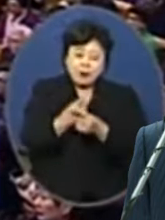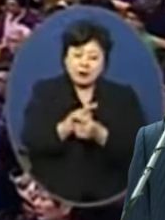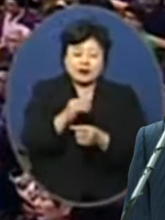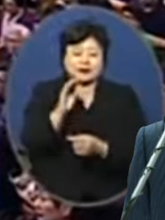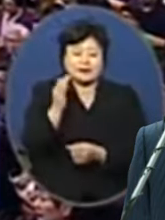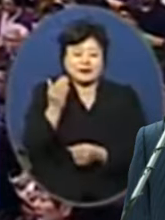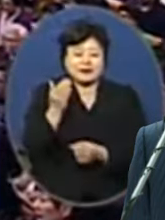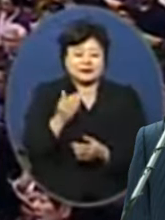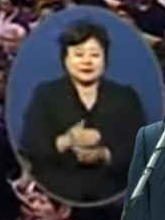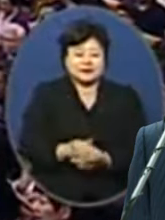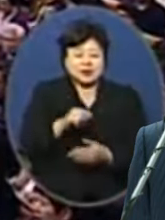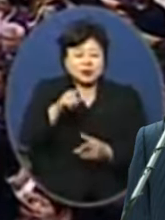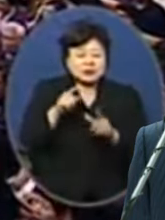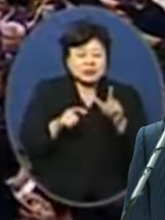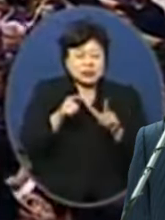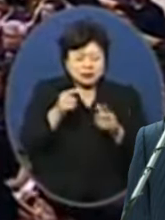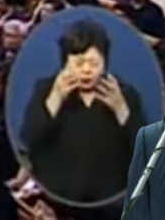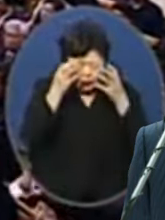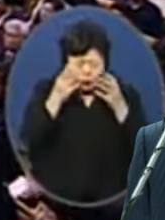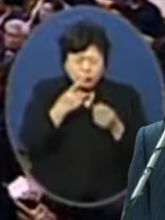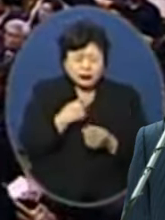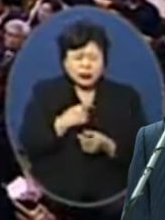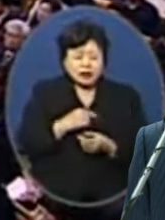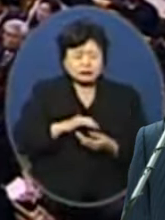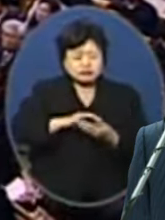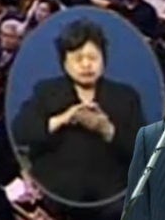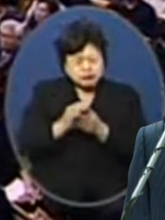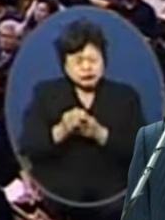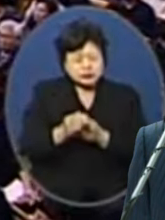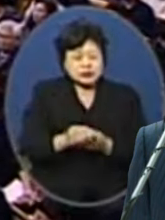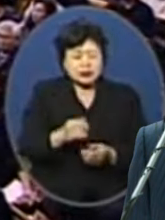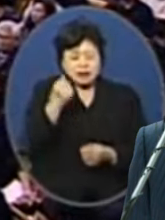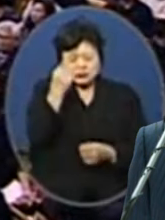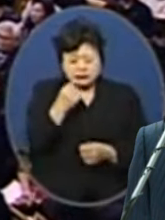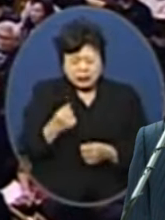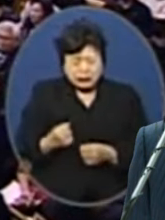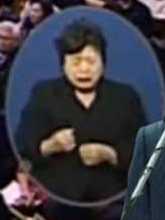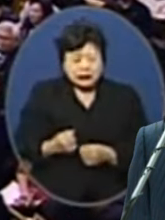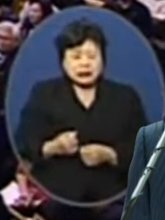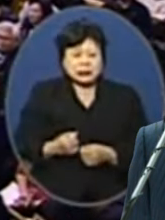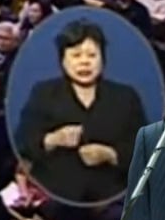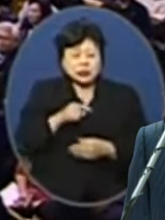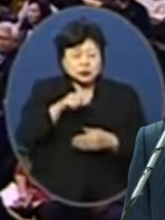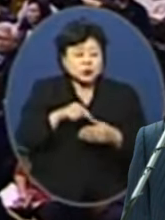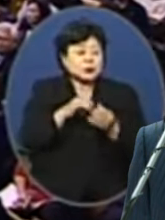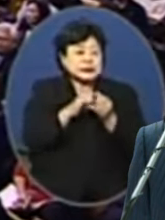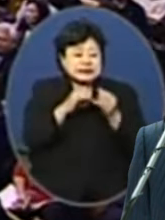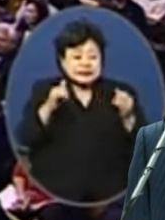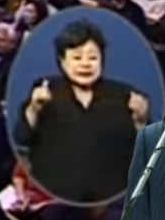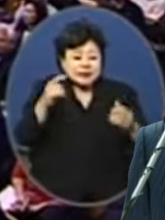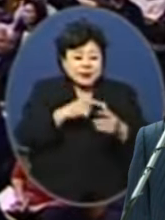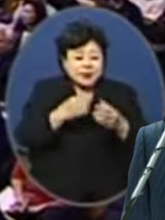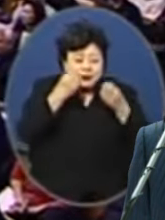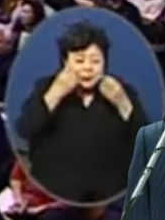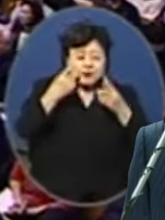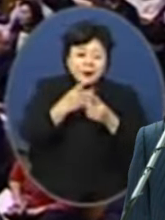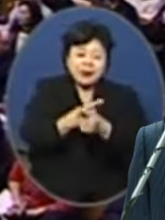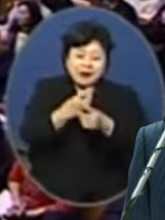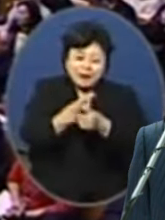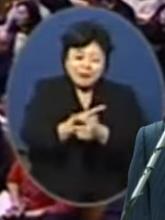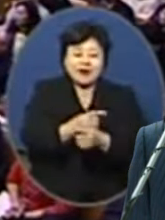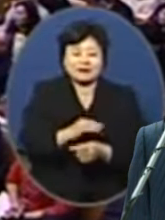아멘 그 사람이 고통으로 찌그러지고 낡아지면 속 사람이 더